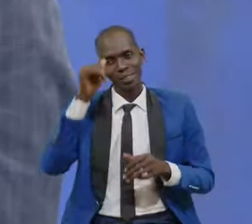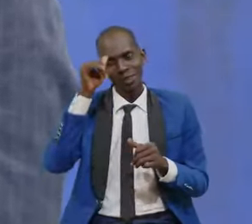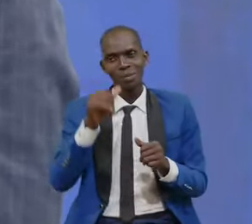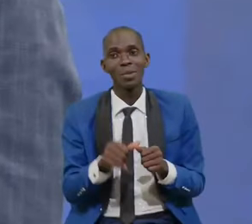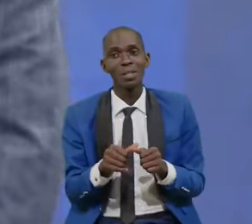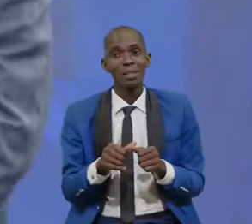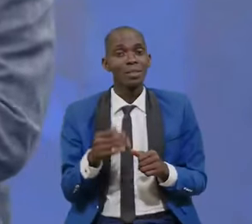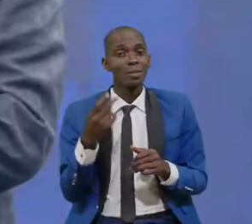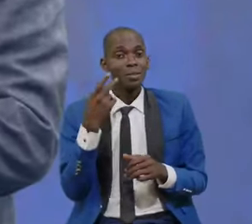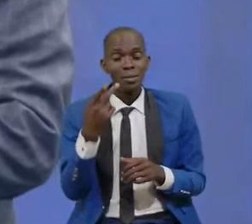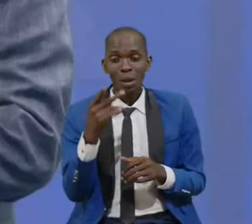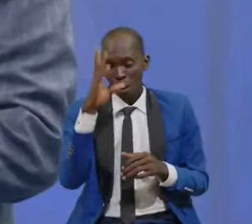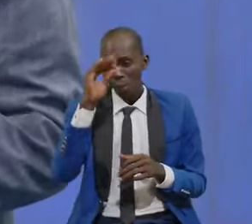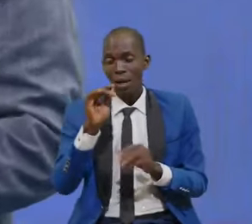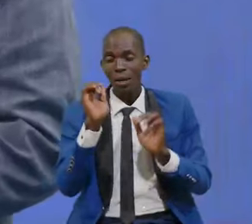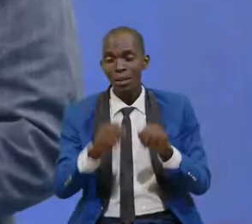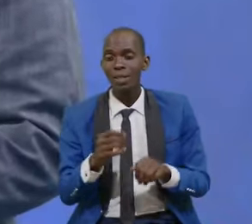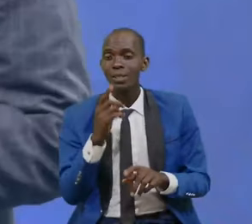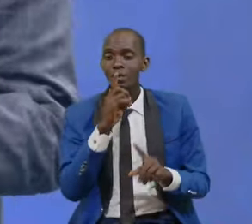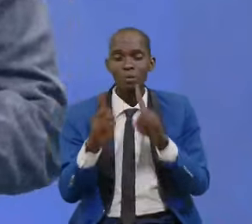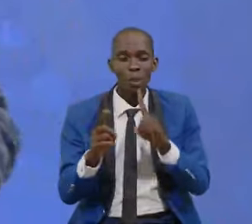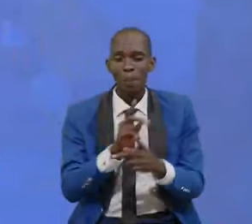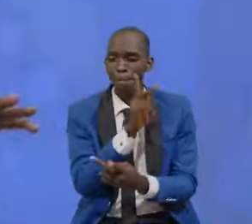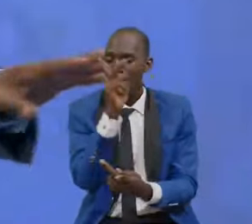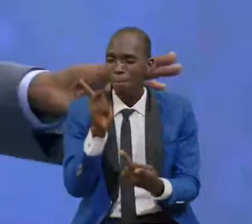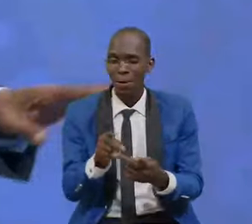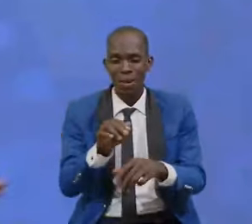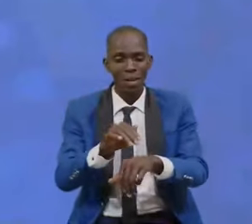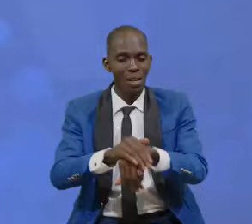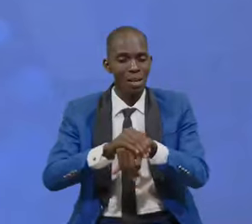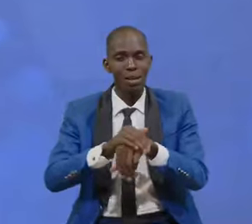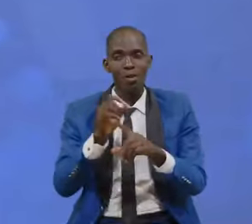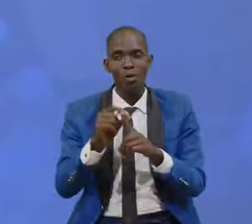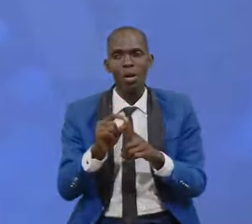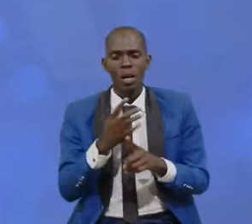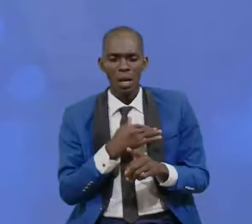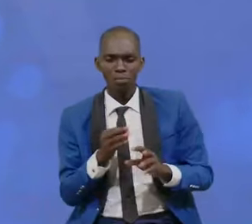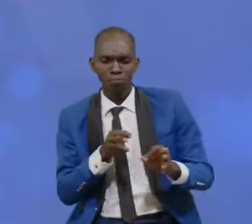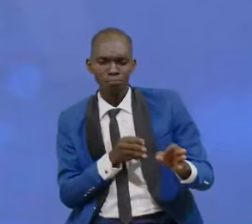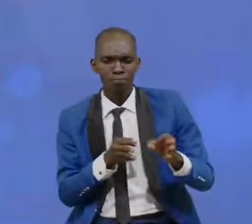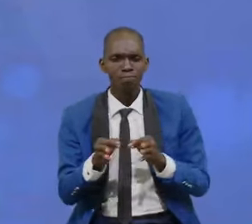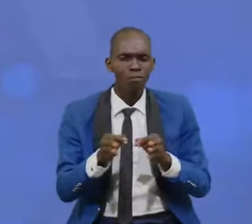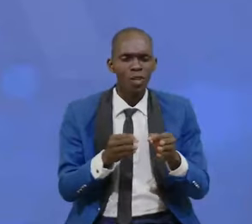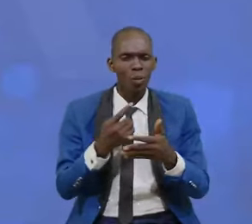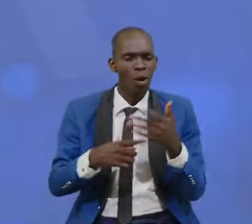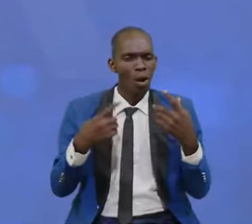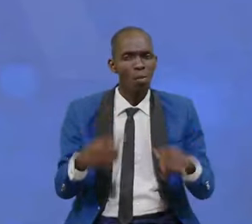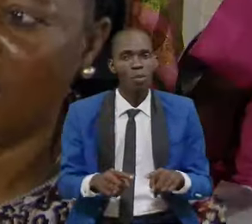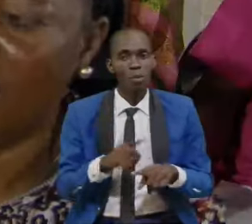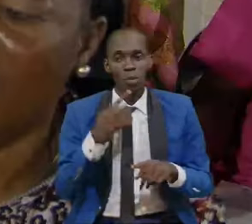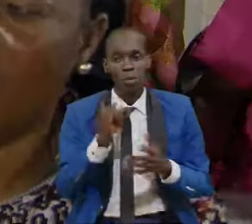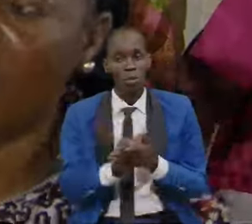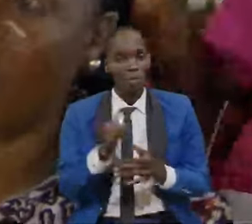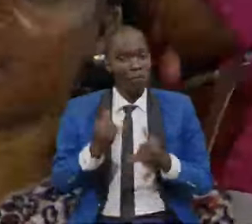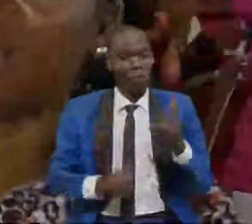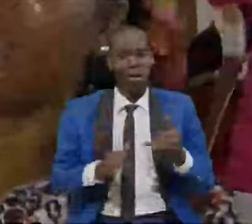son anglais était un anglais parfait. Et il a dit, ceci est arrivé, mais maintenant, je suis